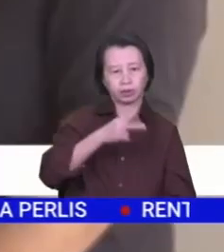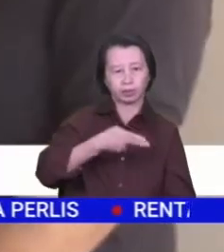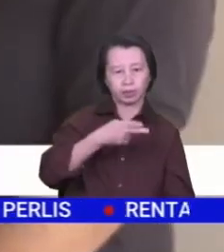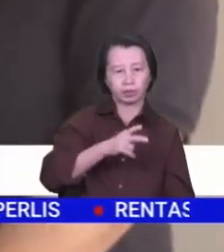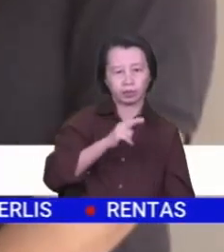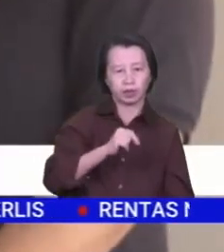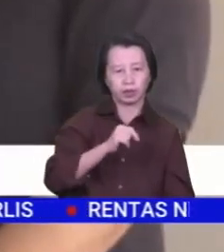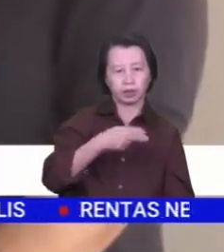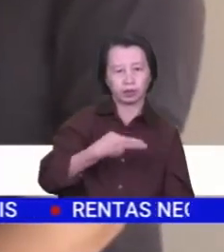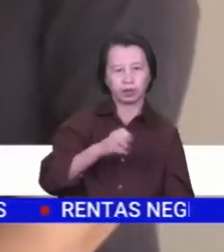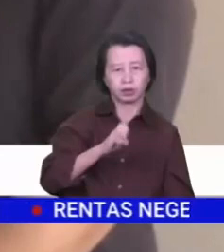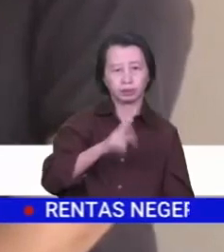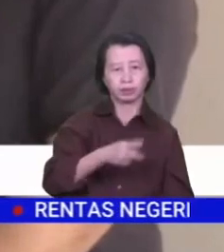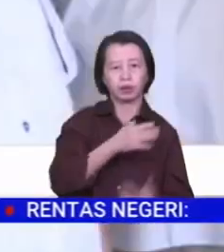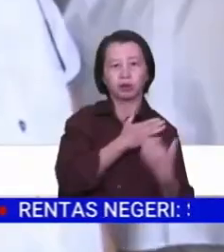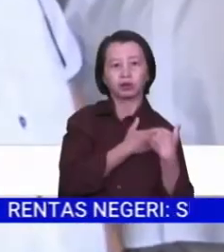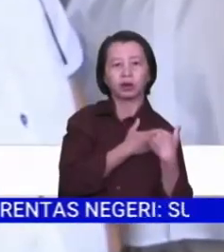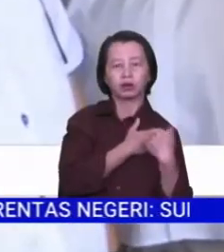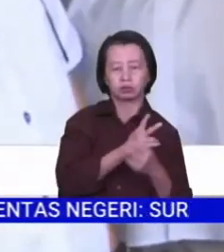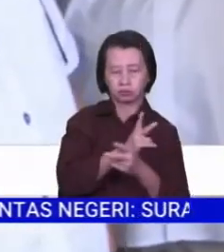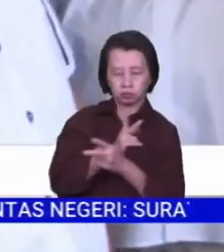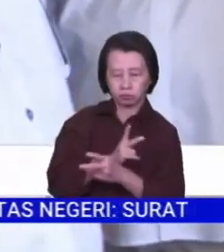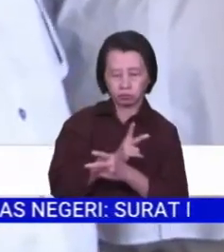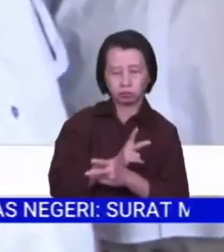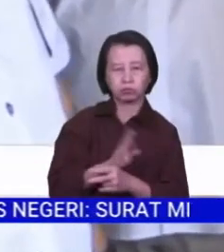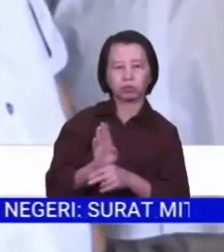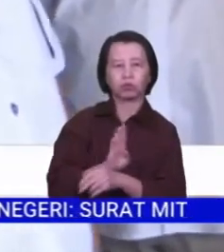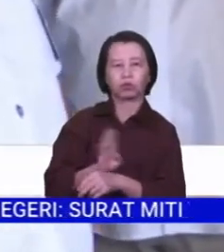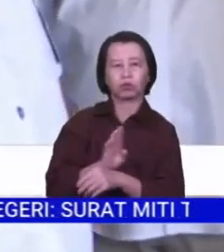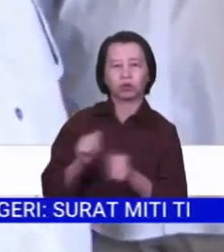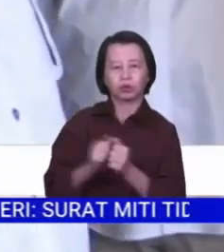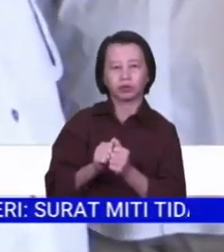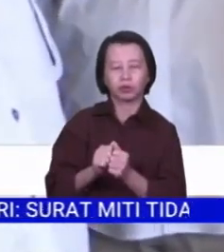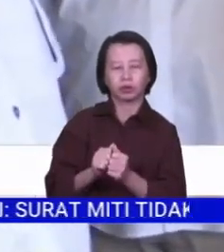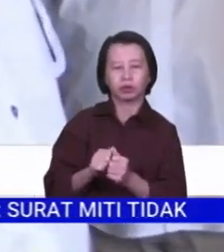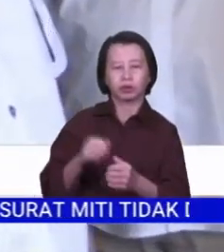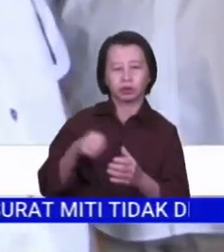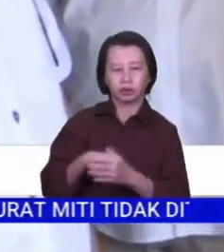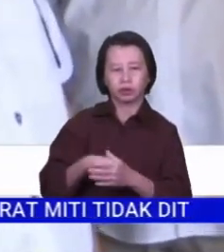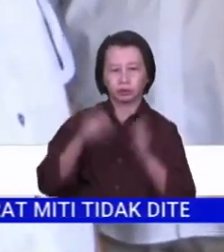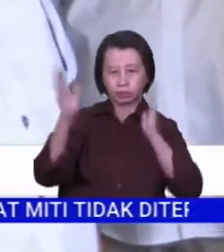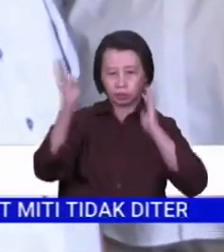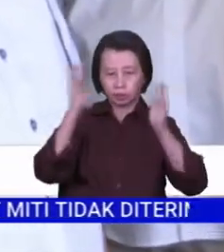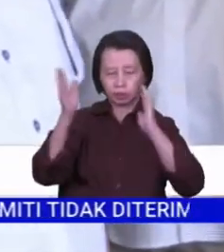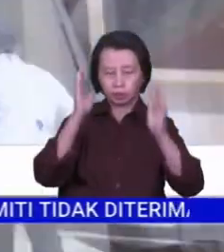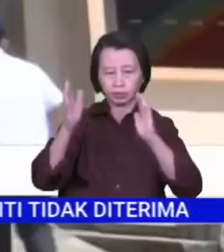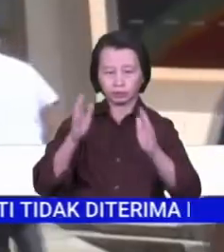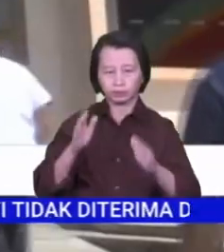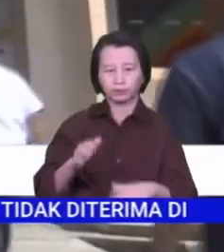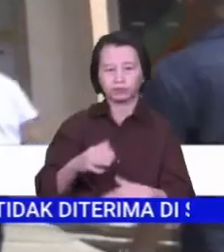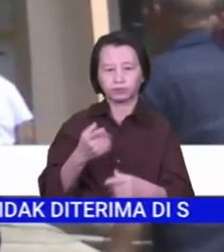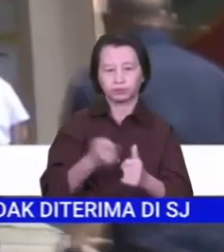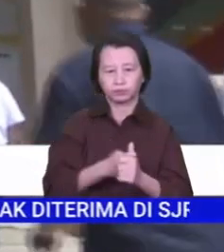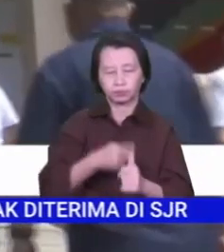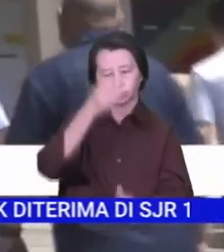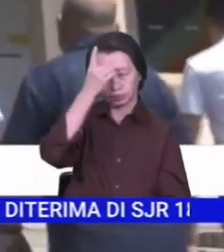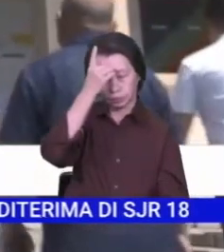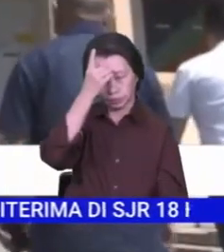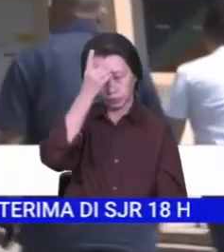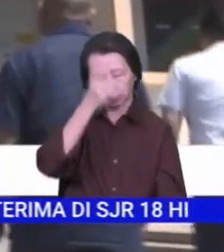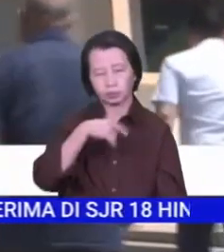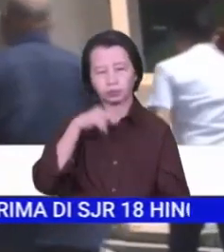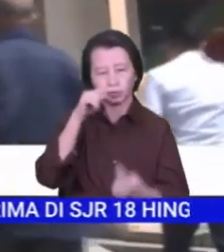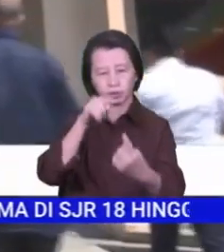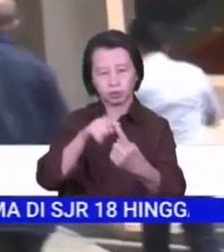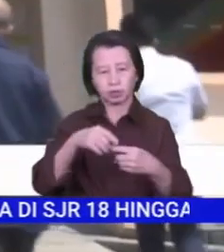HEP yang bertanggungjawab mengawal selia sektor korporat dan perniagaan di negara ini. Terdahulu, Dato' Alexander ke